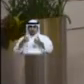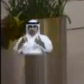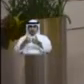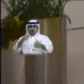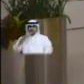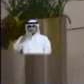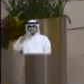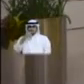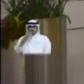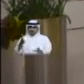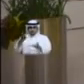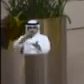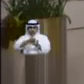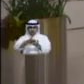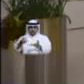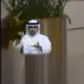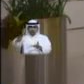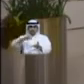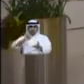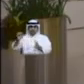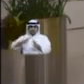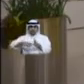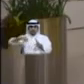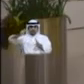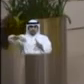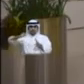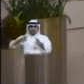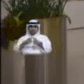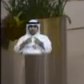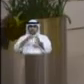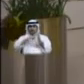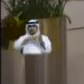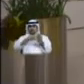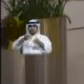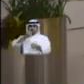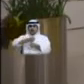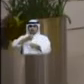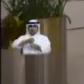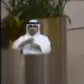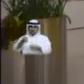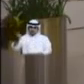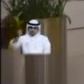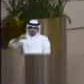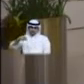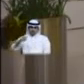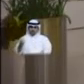المرأة. ويستكمل المجلس ما تبقى من بنود مدرجة على جدول أعماله خلال الجلسة التكميلية